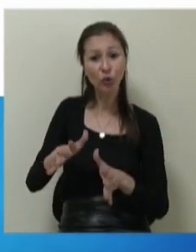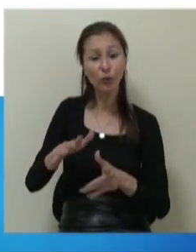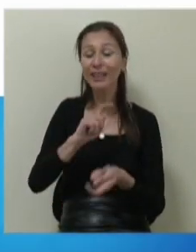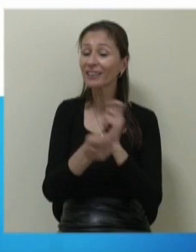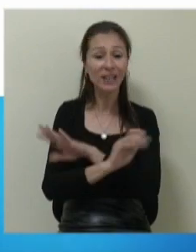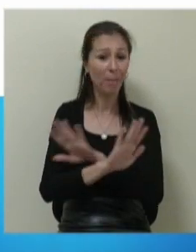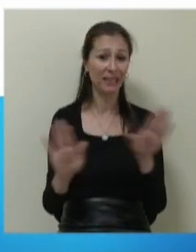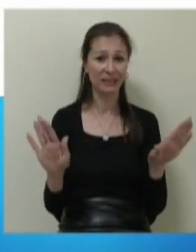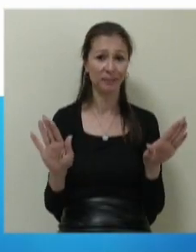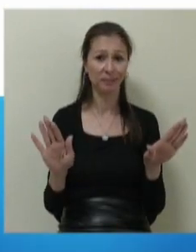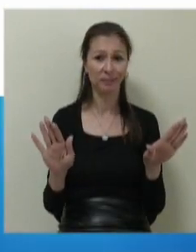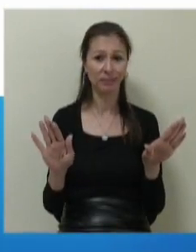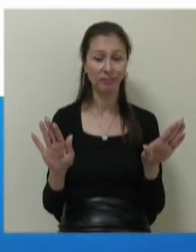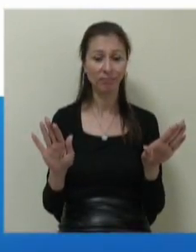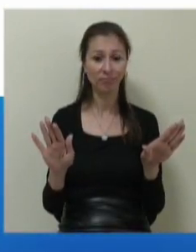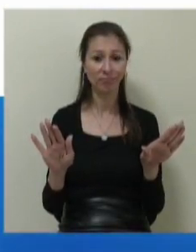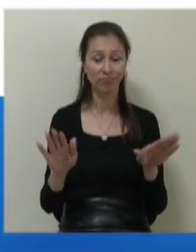değiştiremeyiz.